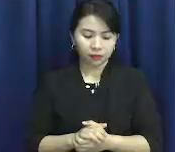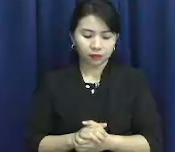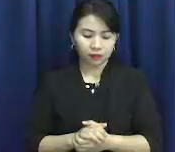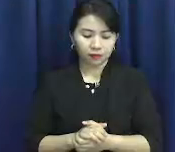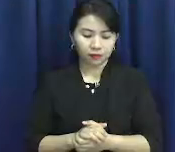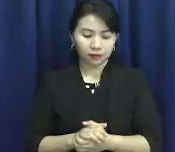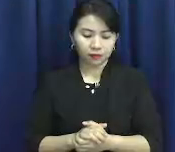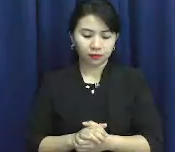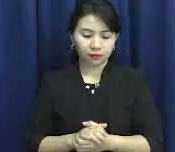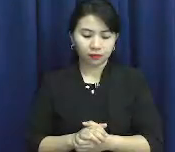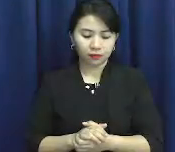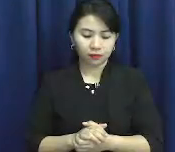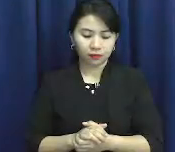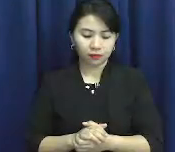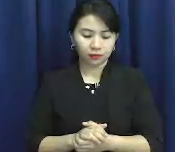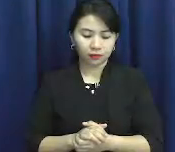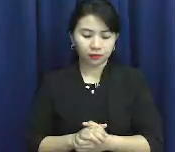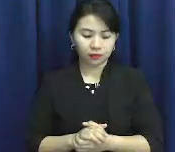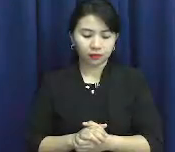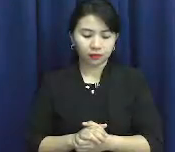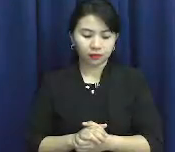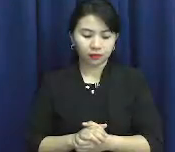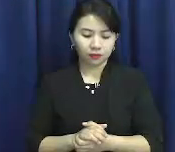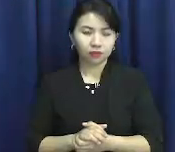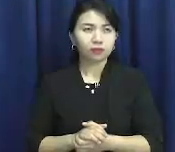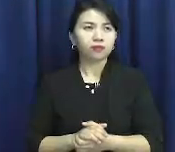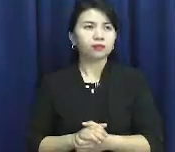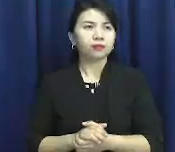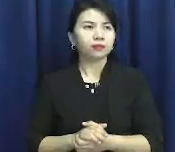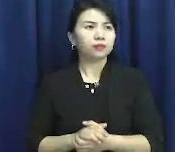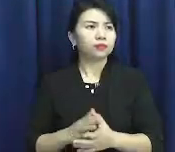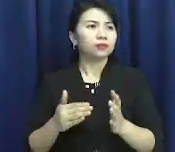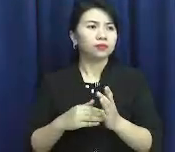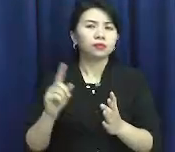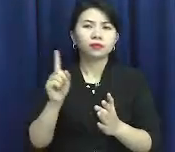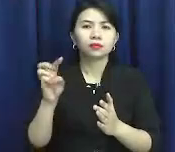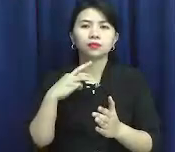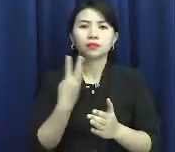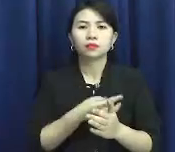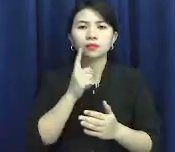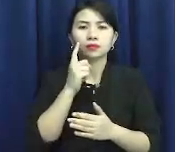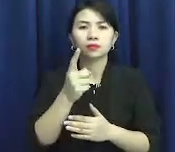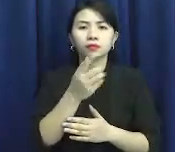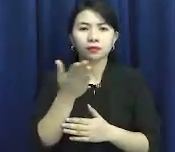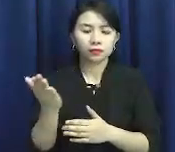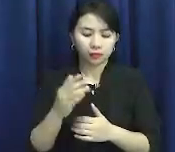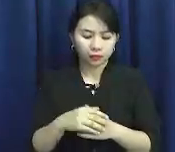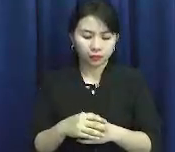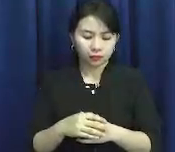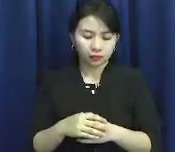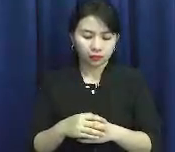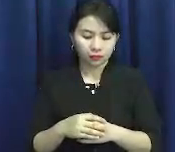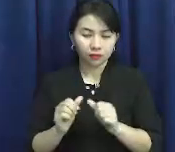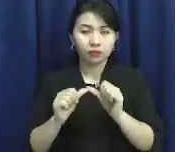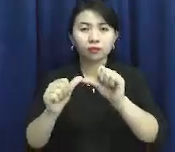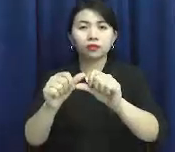nyo po, alam nyo po, totoo po yan. No? As you can see sa ating pong topic and continuing this season spiritually, it is very important that for